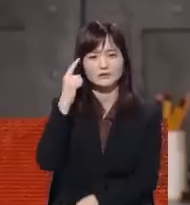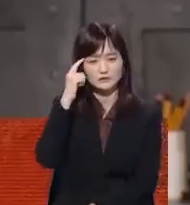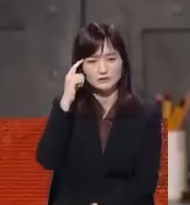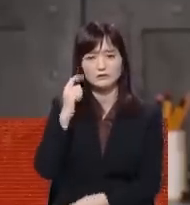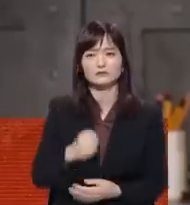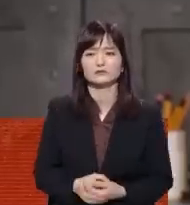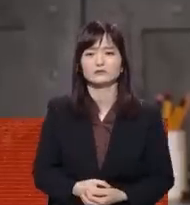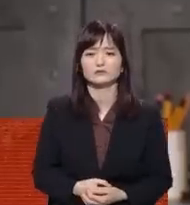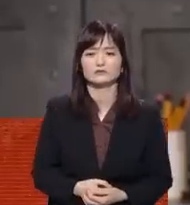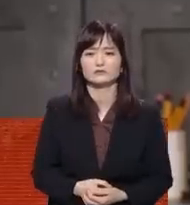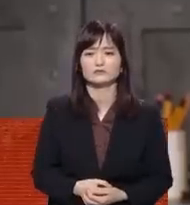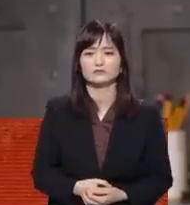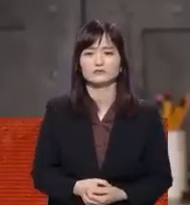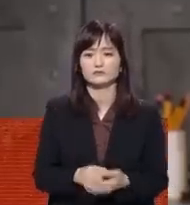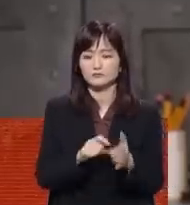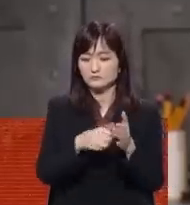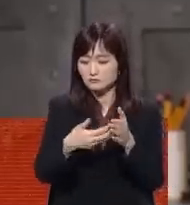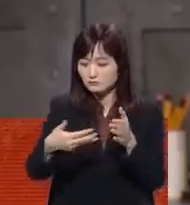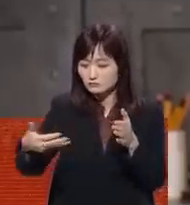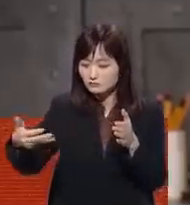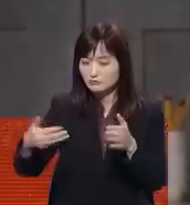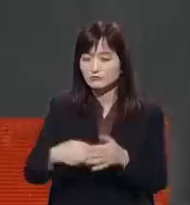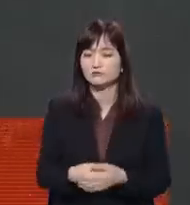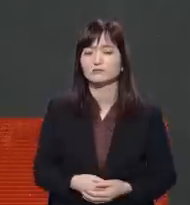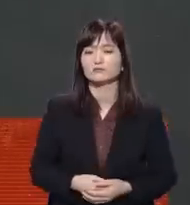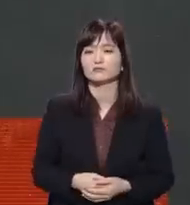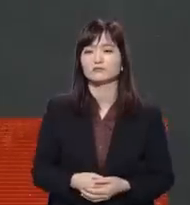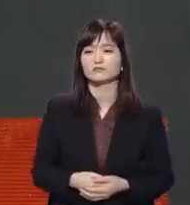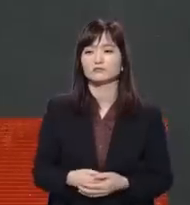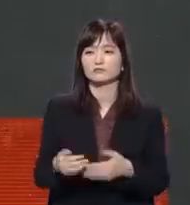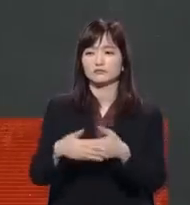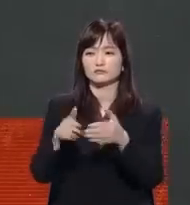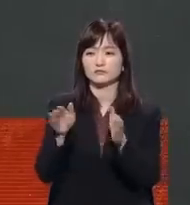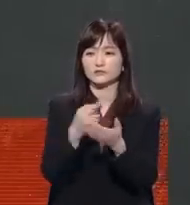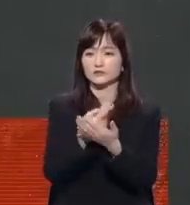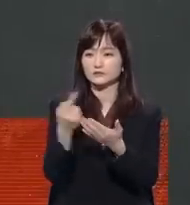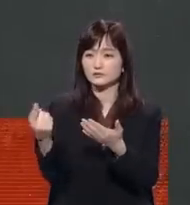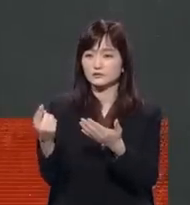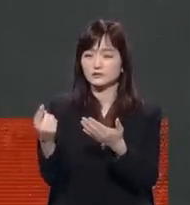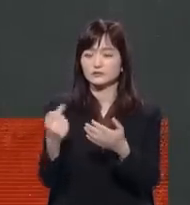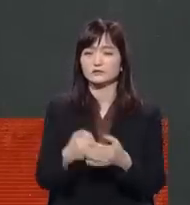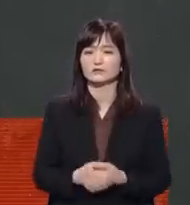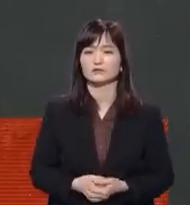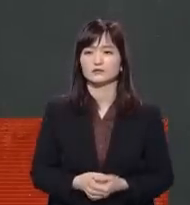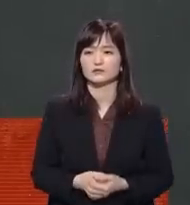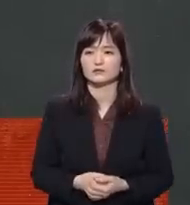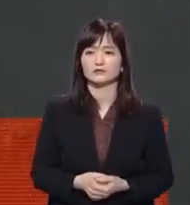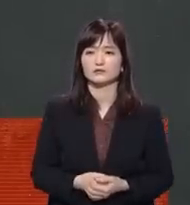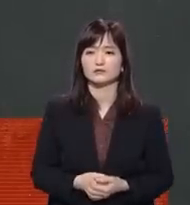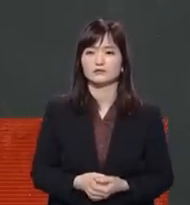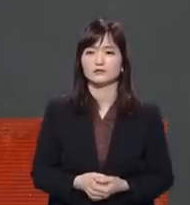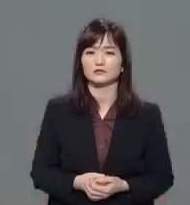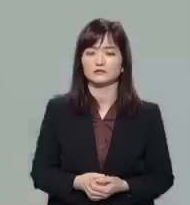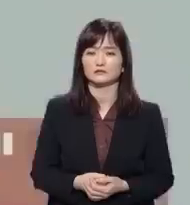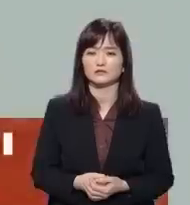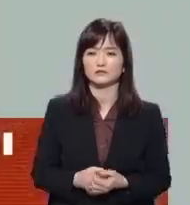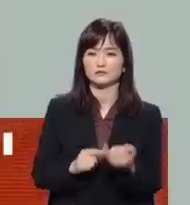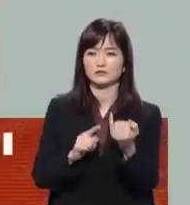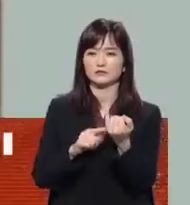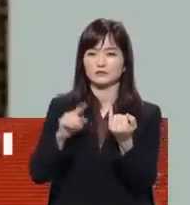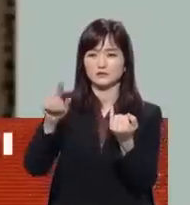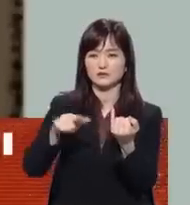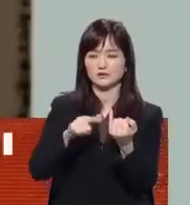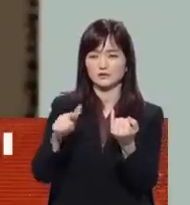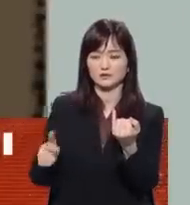한참 있다가 나중에 이제 정오가 지났으니까 나가야 되는 거 아니야 하니까 여성이 아니다 하루 더 자겠다라고 얘기를